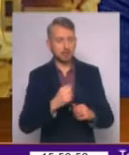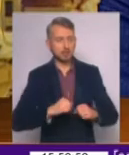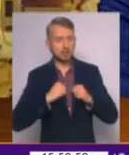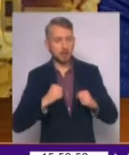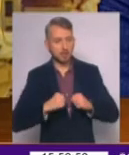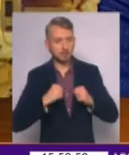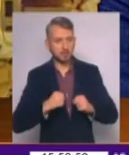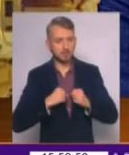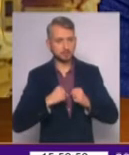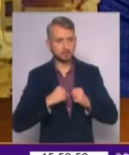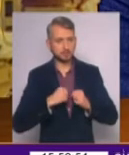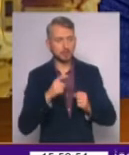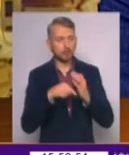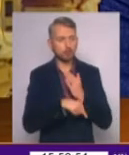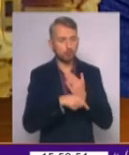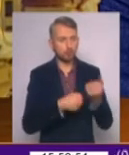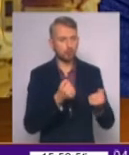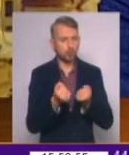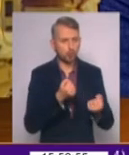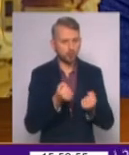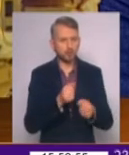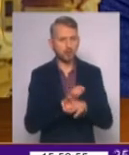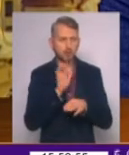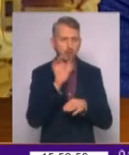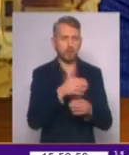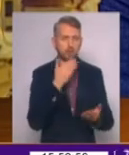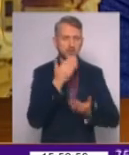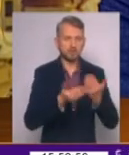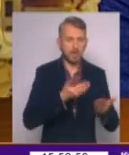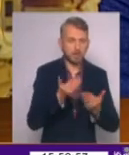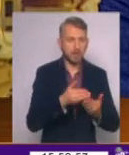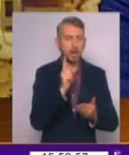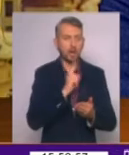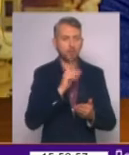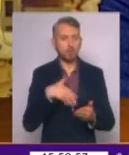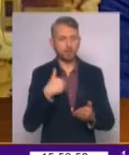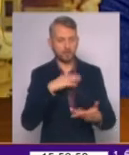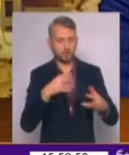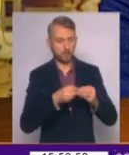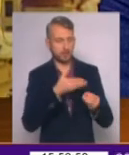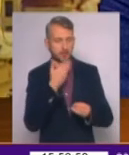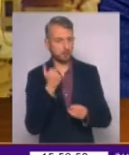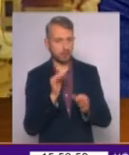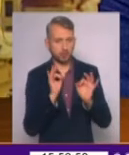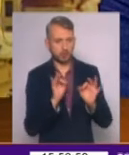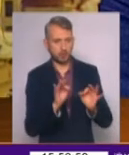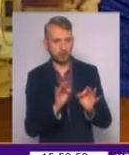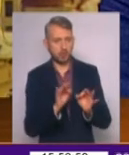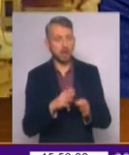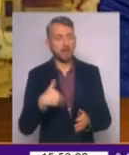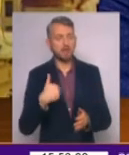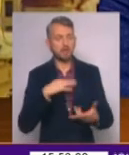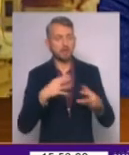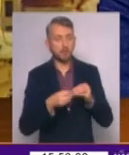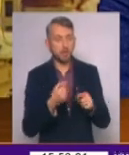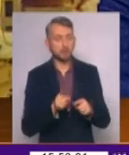намагаємося з корупцією боротися, направляємо звернення, поки що ефективних результатів немає жодних. Тому що ефективним результатом